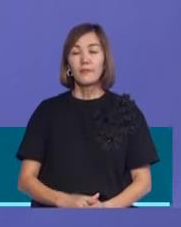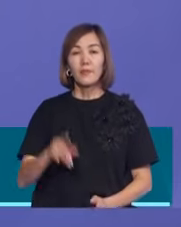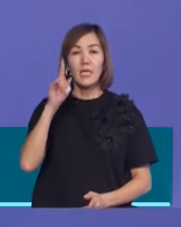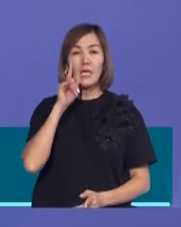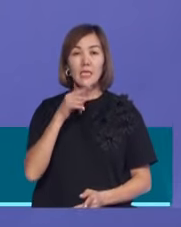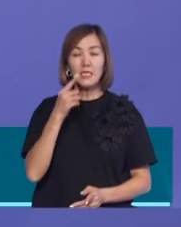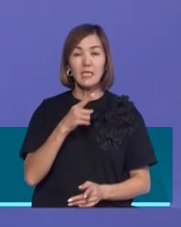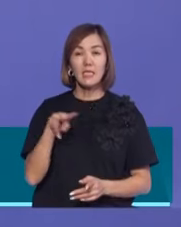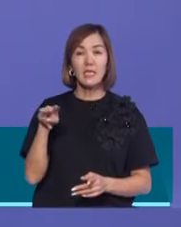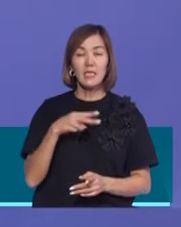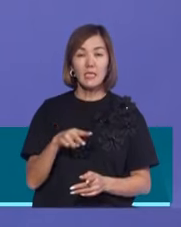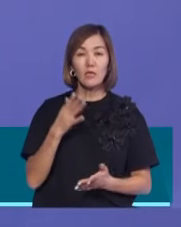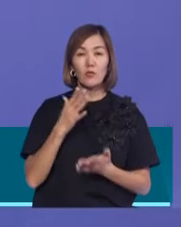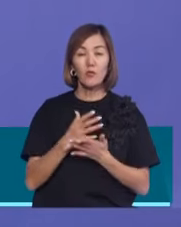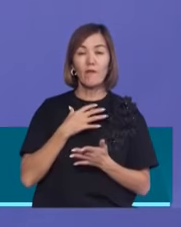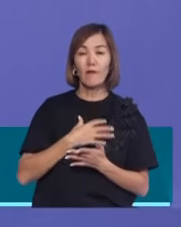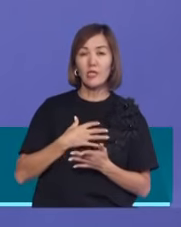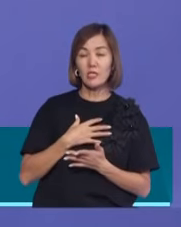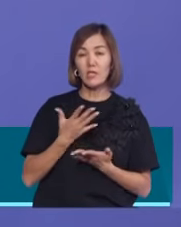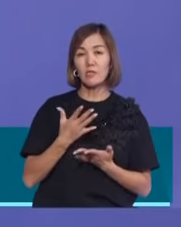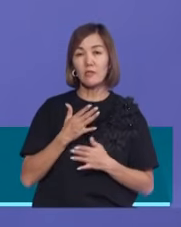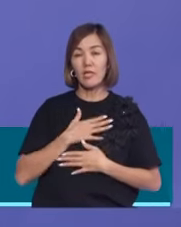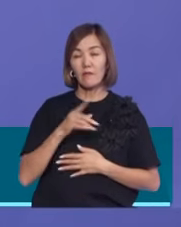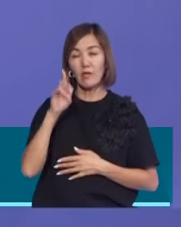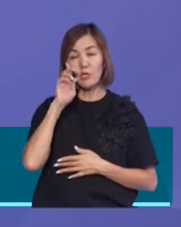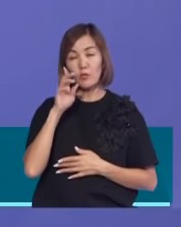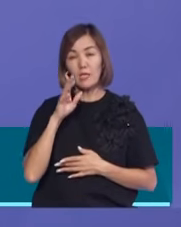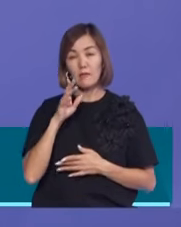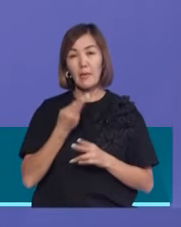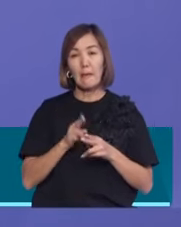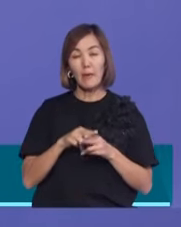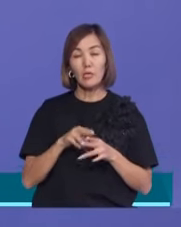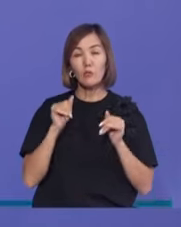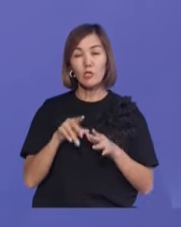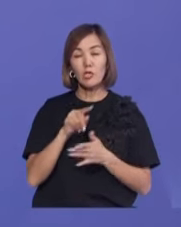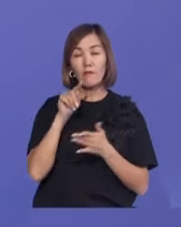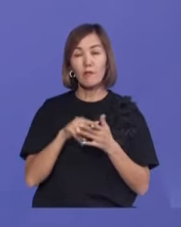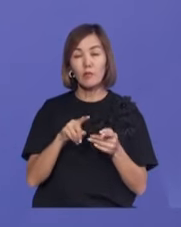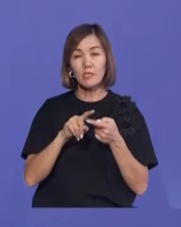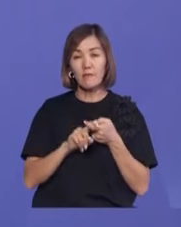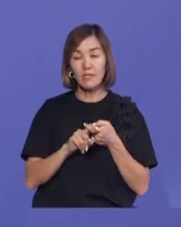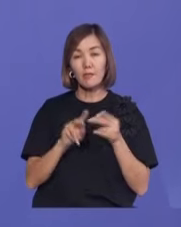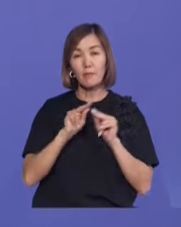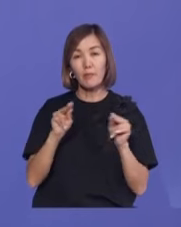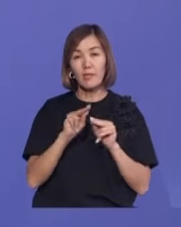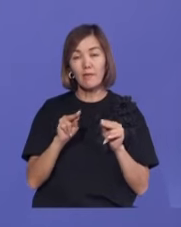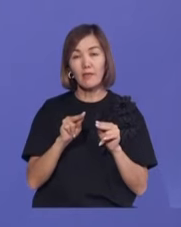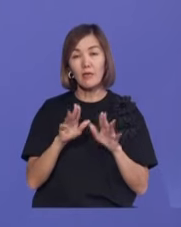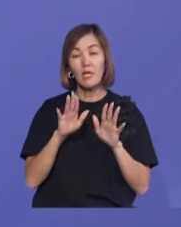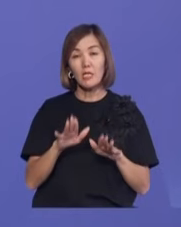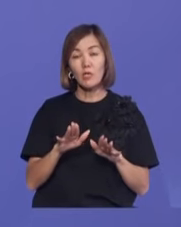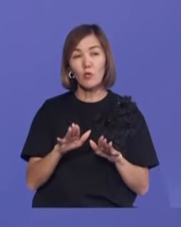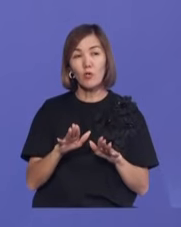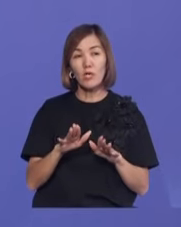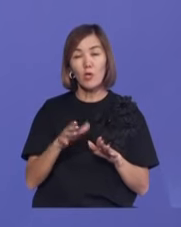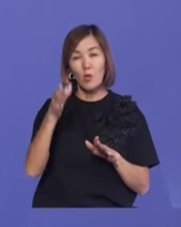Казахский язык и литература являются важнейшими основами нашего государства. Поэтому решение вопросов, связанных с их преподаванием, не только в